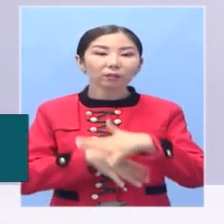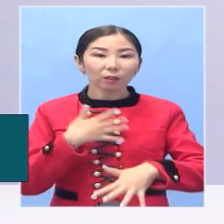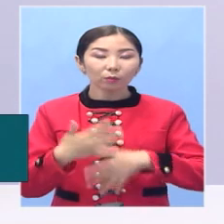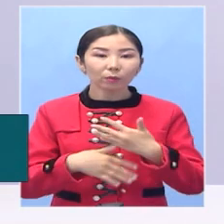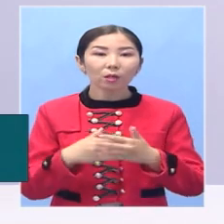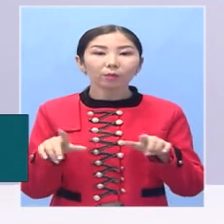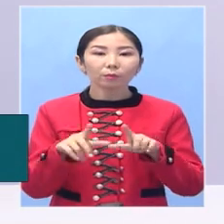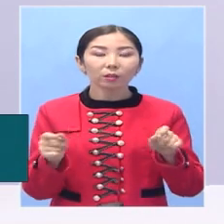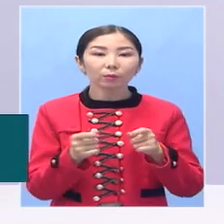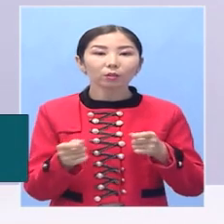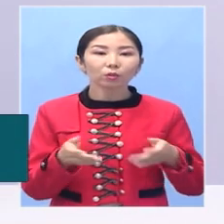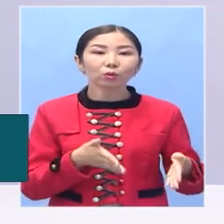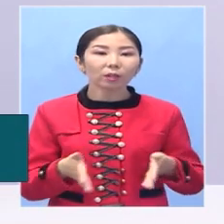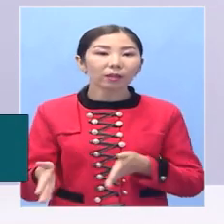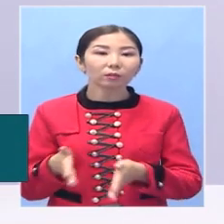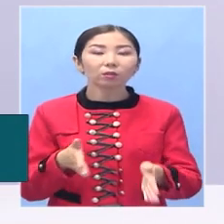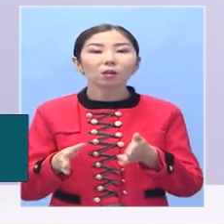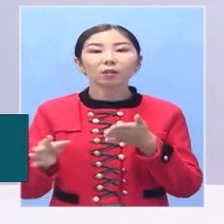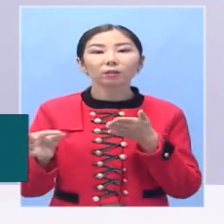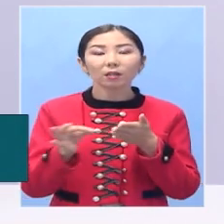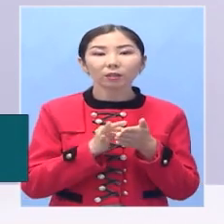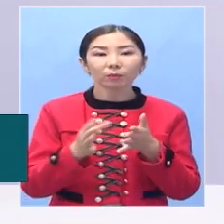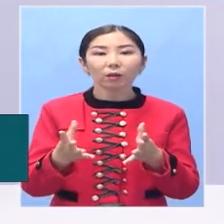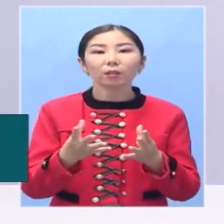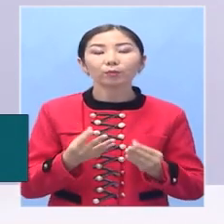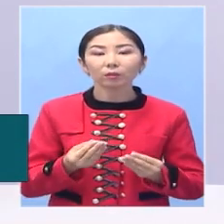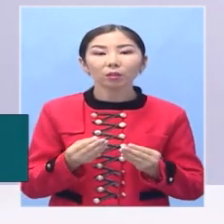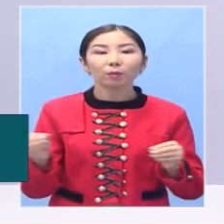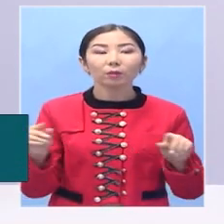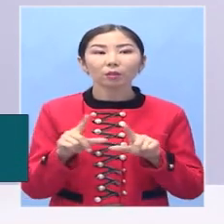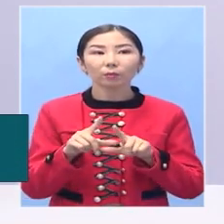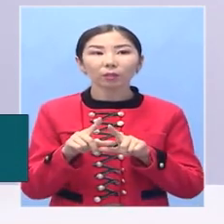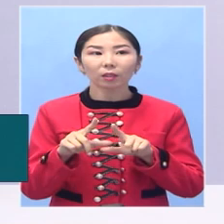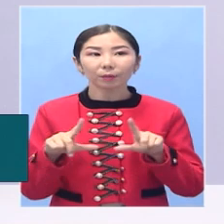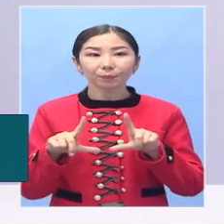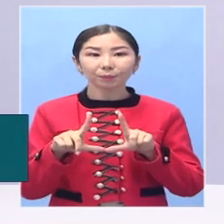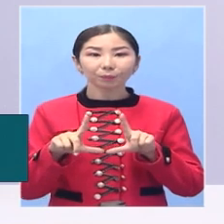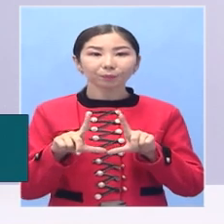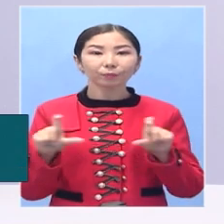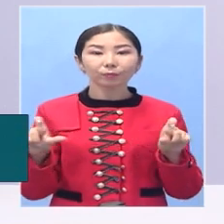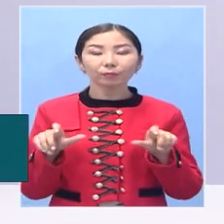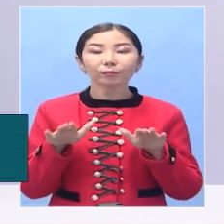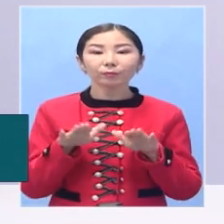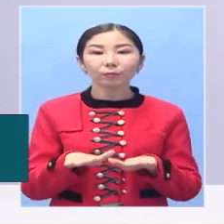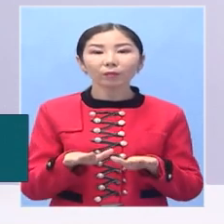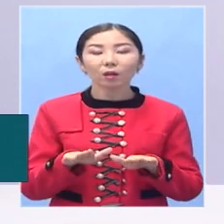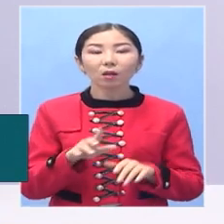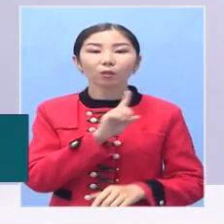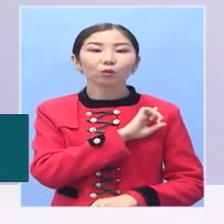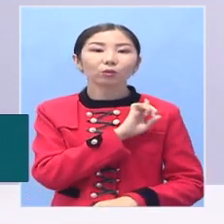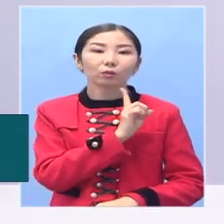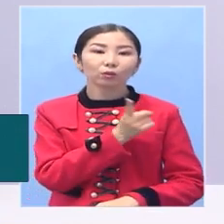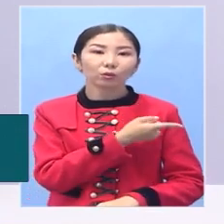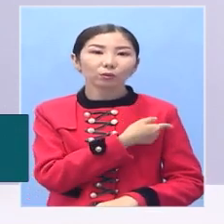мекемелерден жолдарын тартып алып, жаңа мердігер мекеме олар жаңағы... Күші жетпей атады. Иә, жоқ,